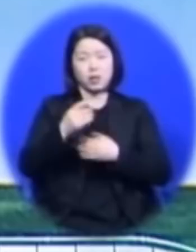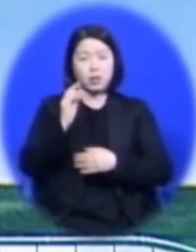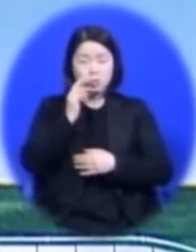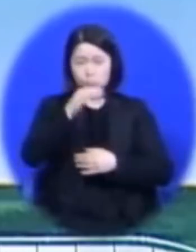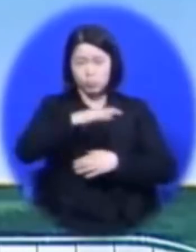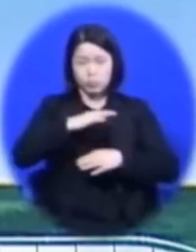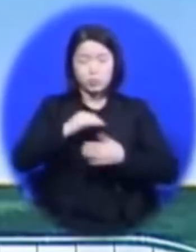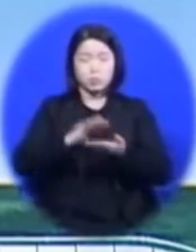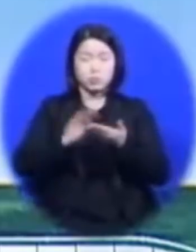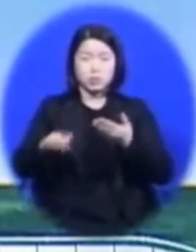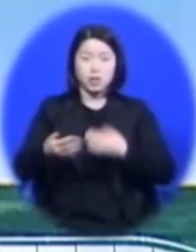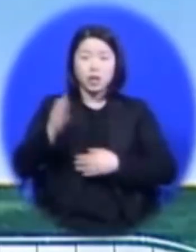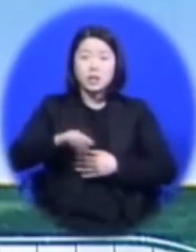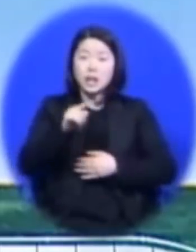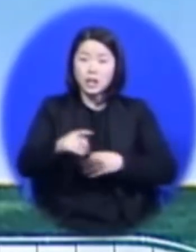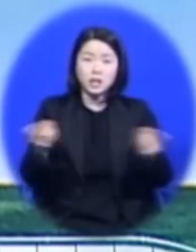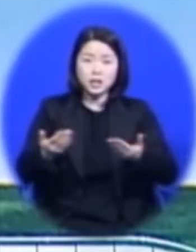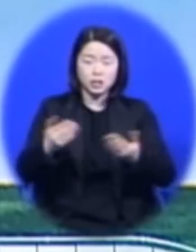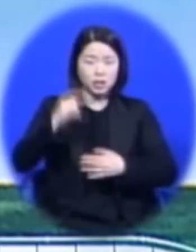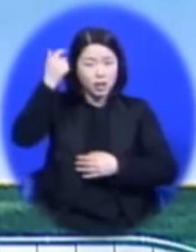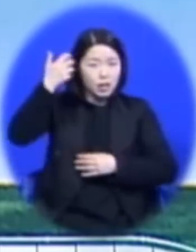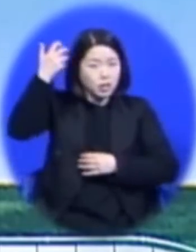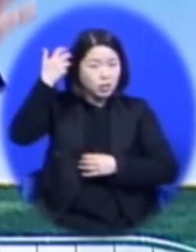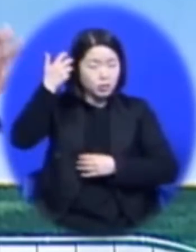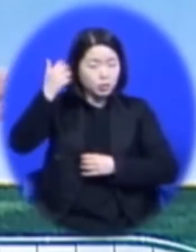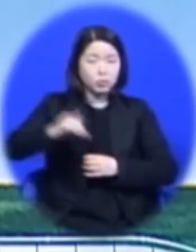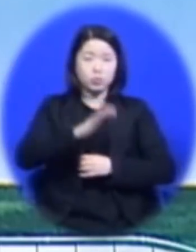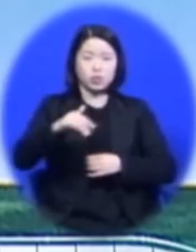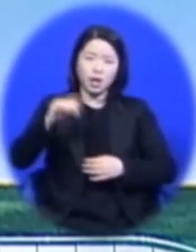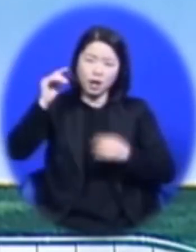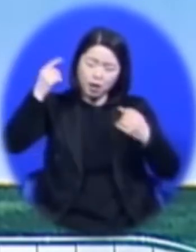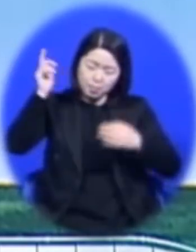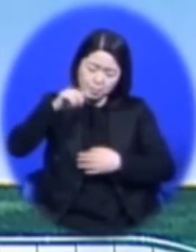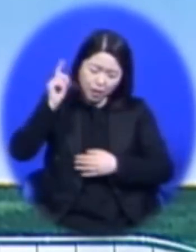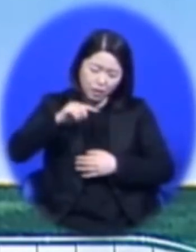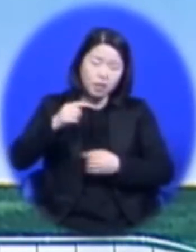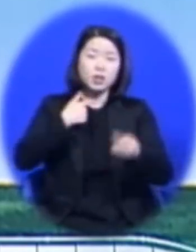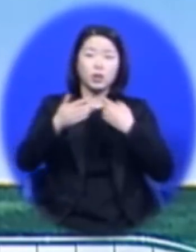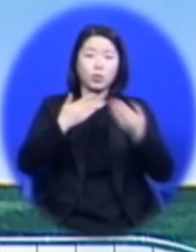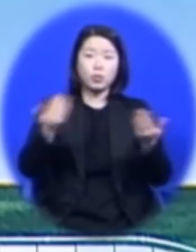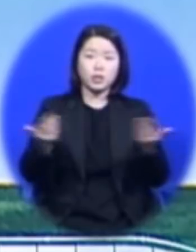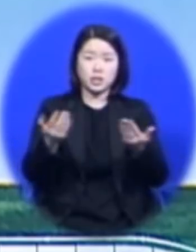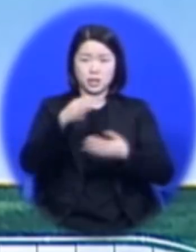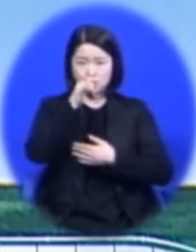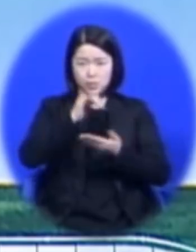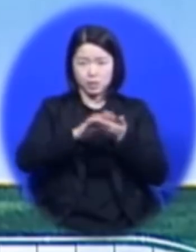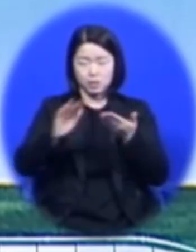여러분 그런데 이 일이 영적으로 는 우리가 날마다 겪고 있는지 입니다